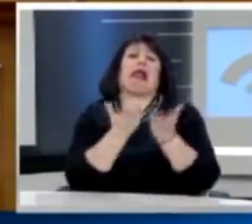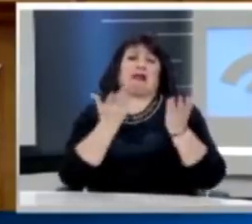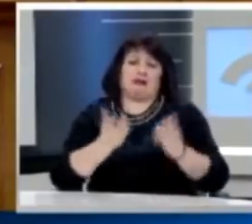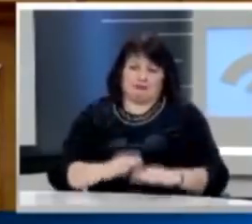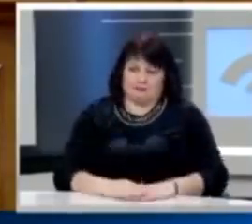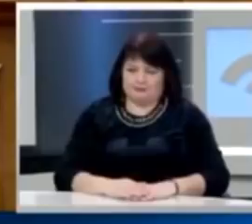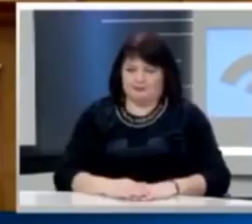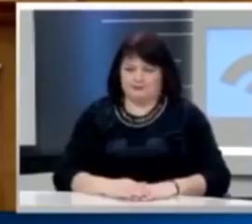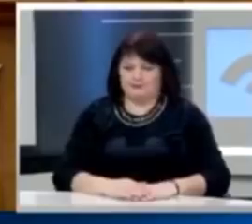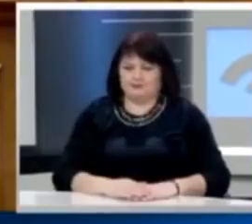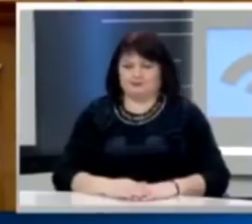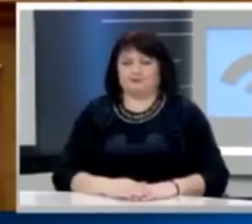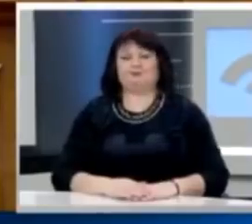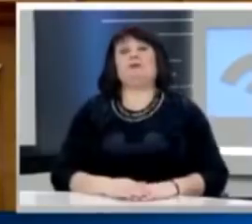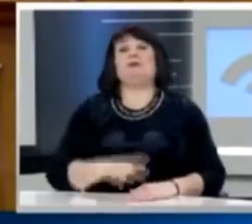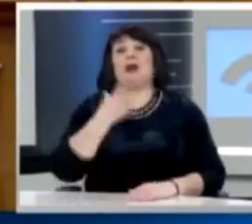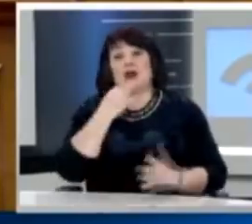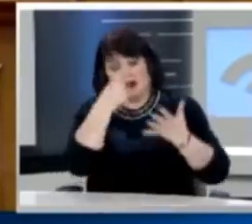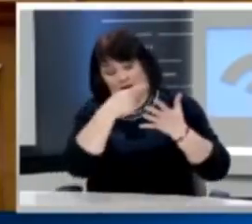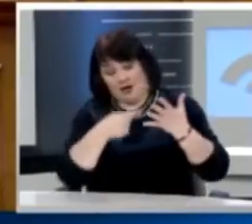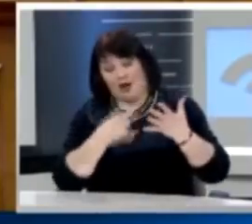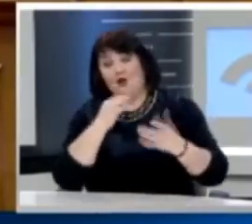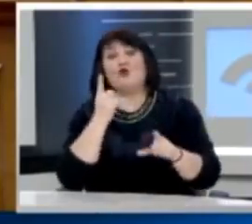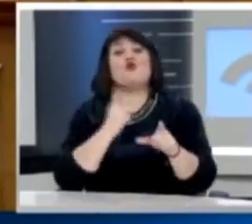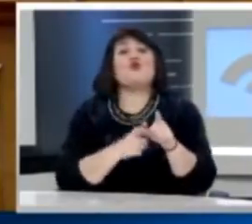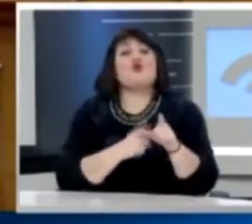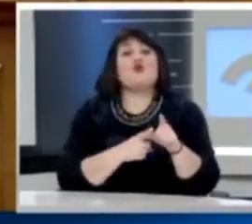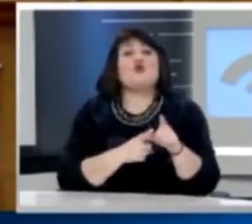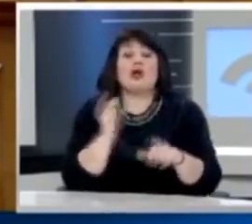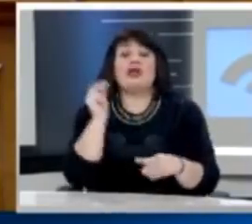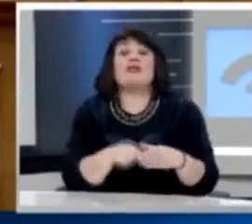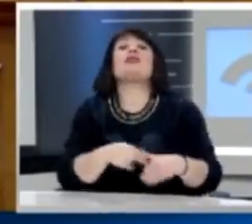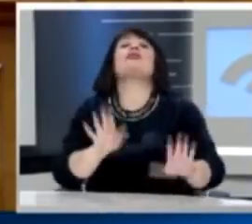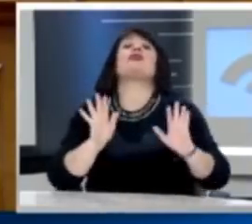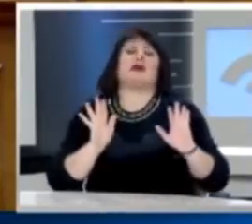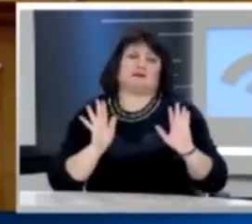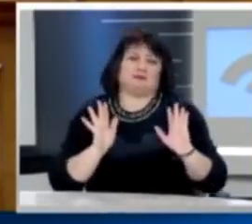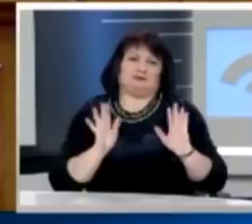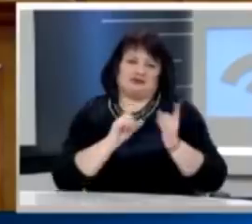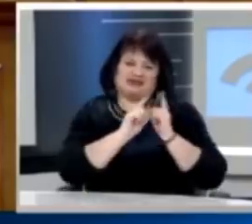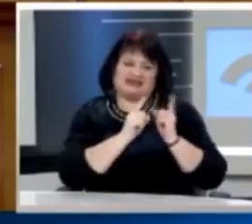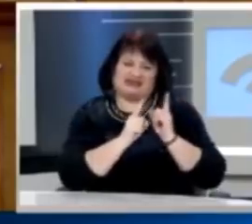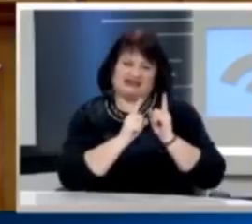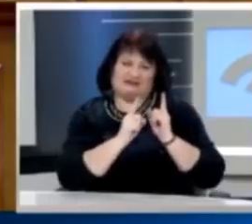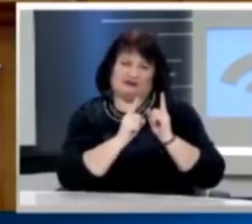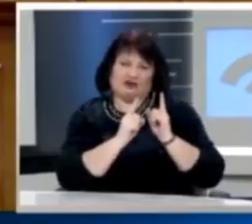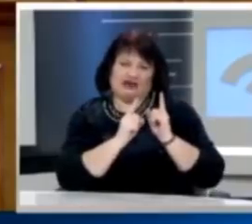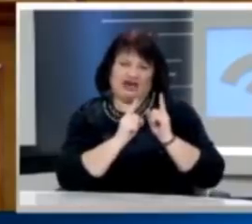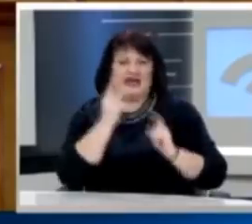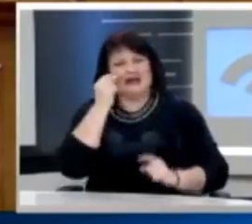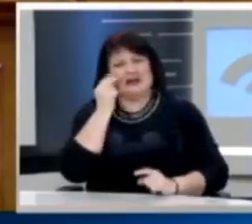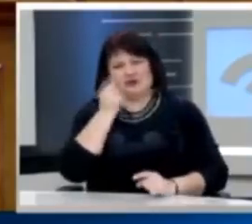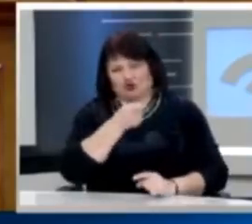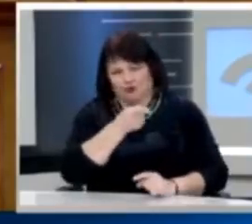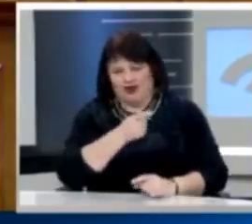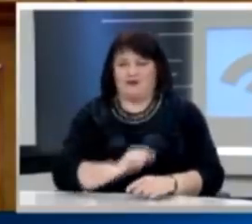παραπάνω. Για αυτούς τους λόγους το ΚΚΕ καταψηφίζει τη Συμφωνία Τσίπρα-Ζάεφ.